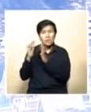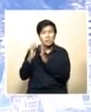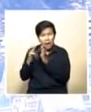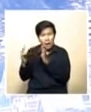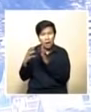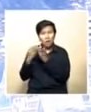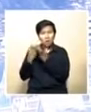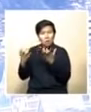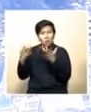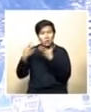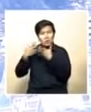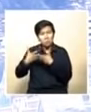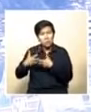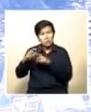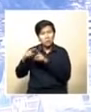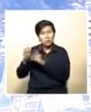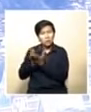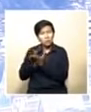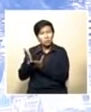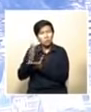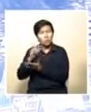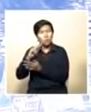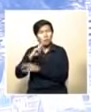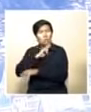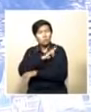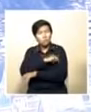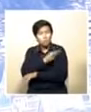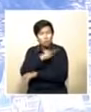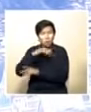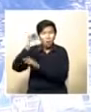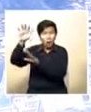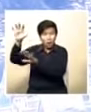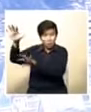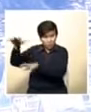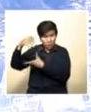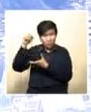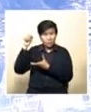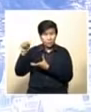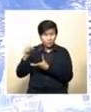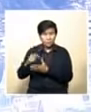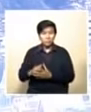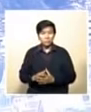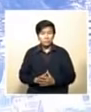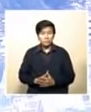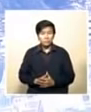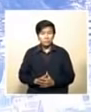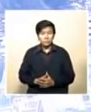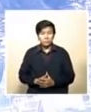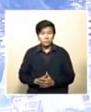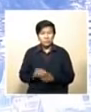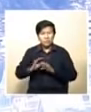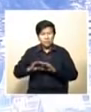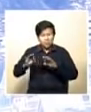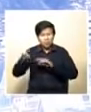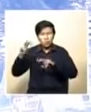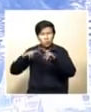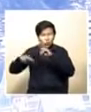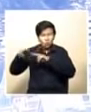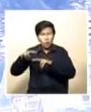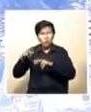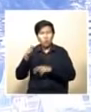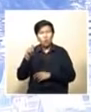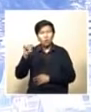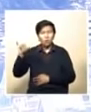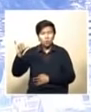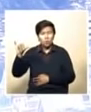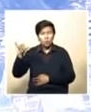าบริจาคหรือจะนำเข้ามาเพื่อเหตุใดก็ตามถ้าหากว่ามันใช้เวล